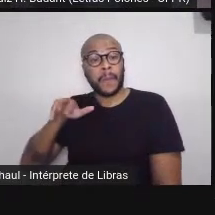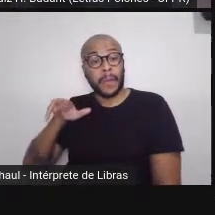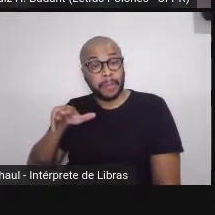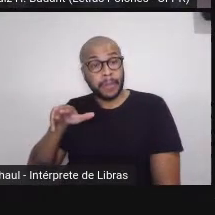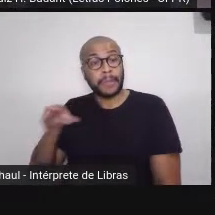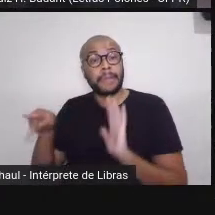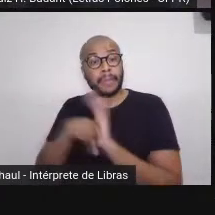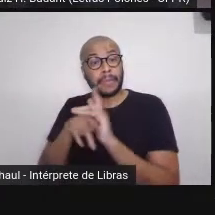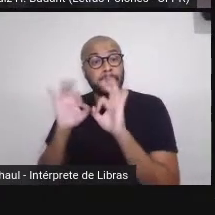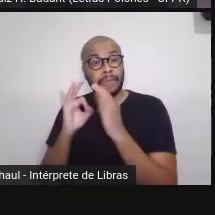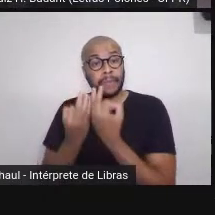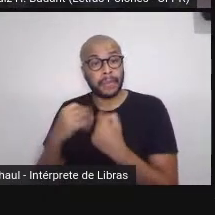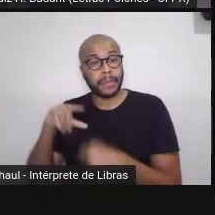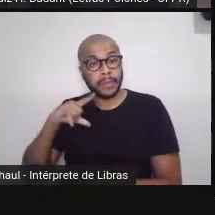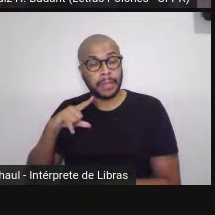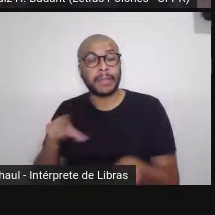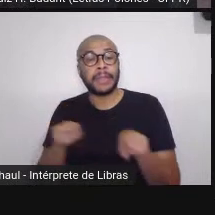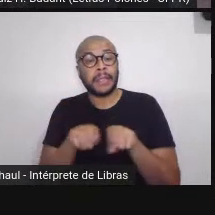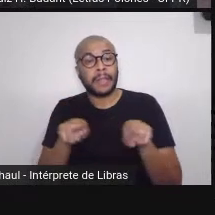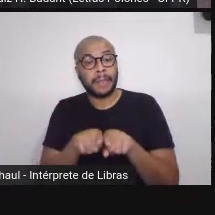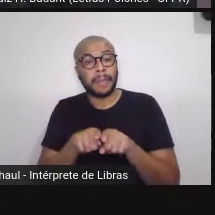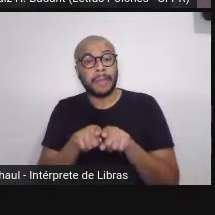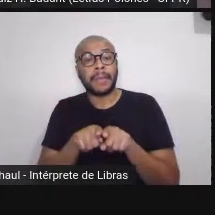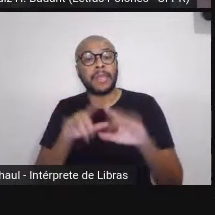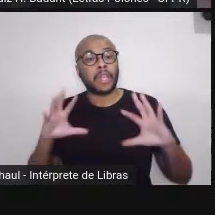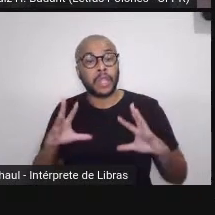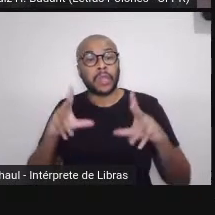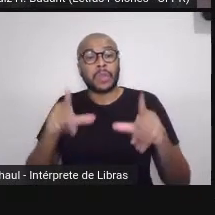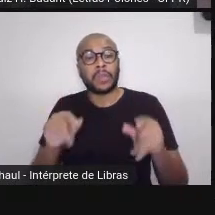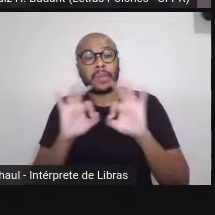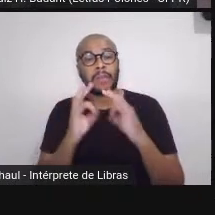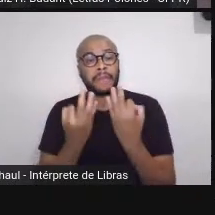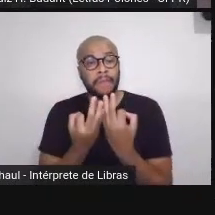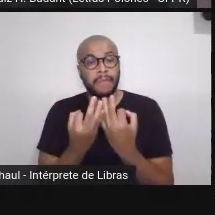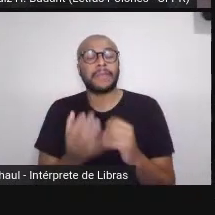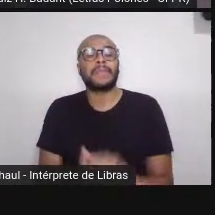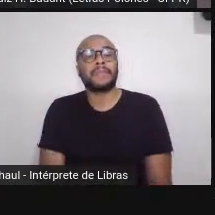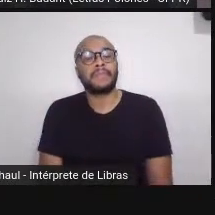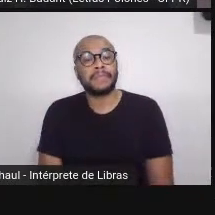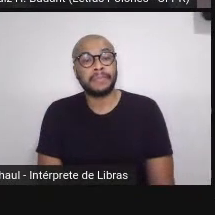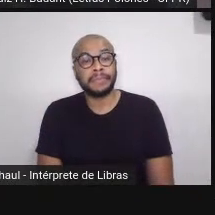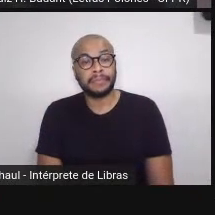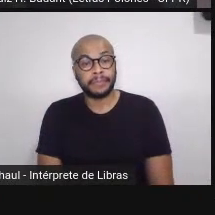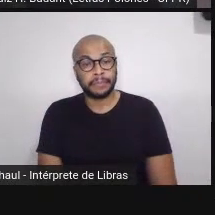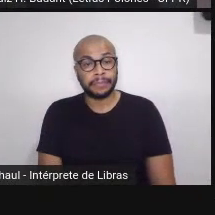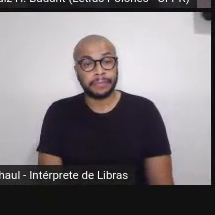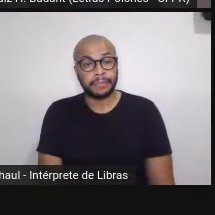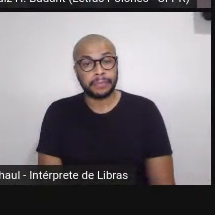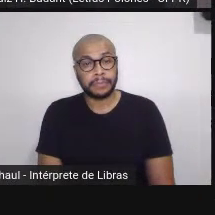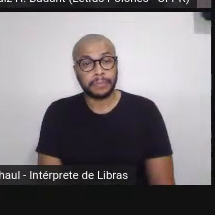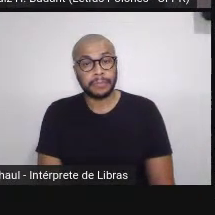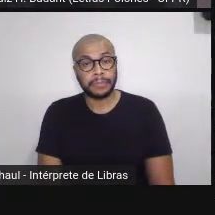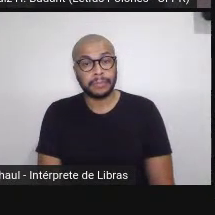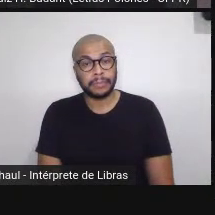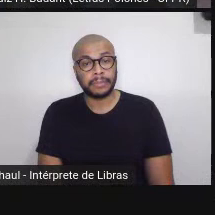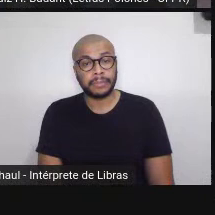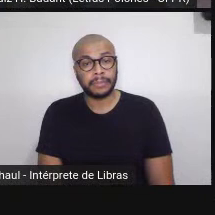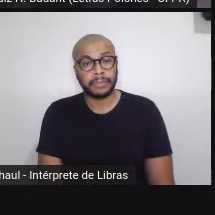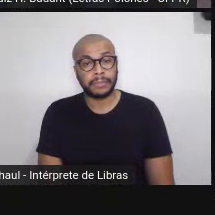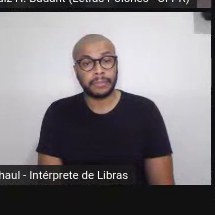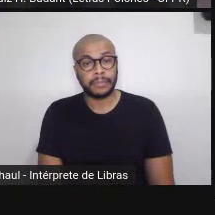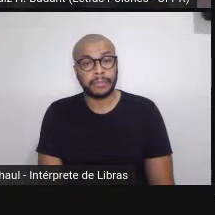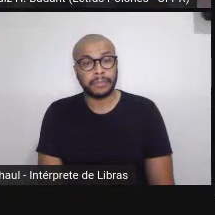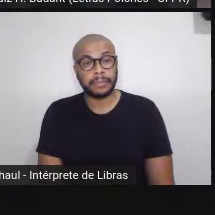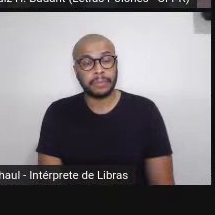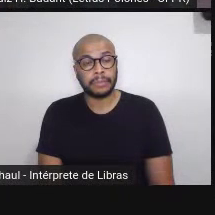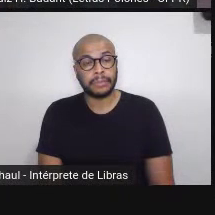Kowalski. E também para se referir a toda a família, a rodzina Kowalskich, a família dos Kowalski. E